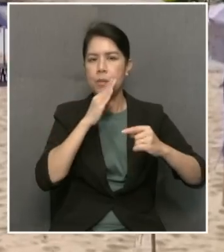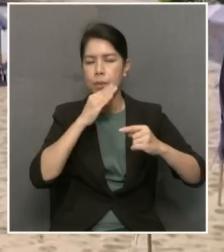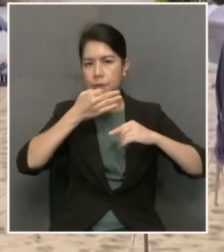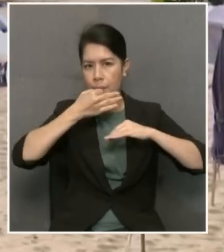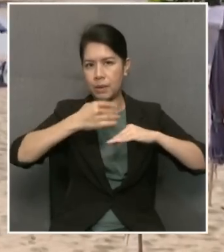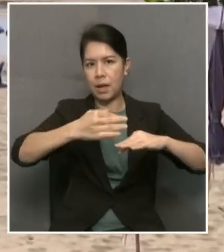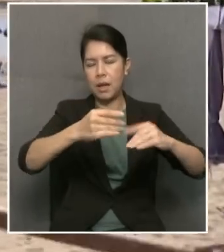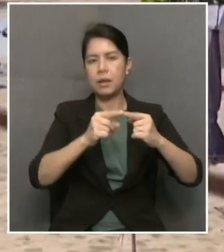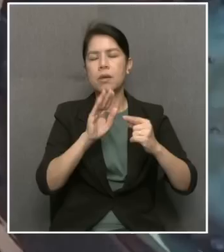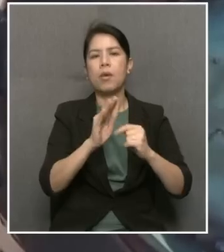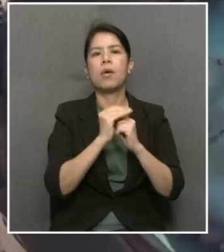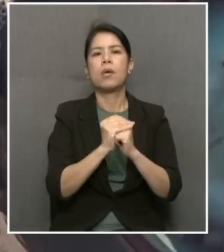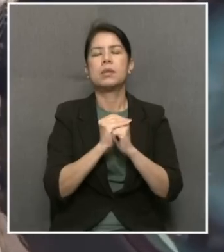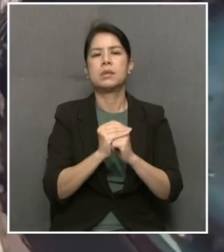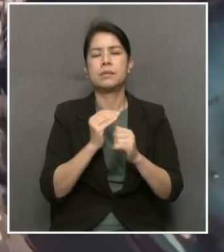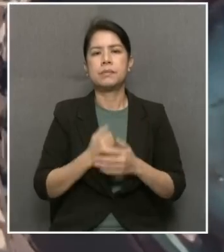จีนค่ะ